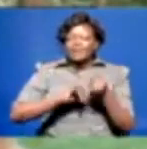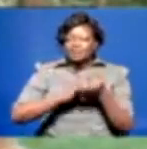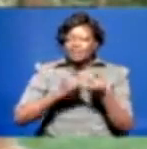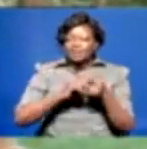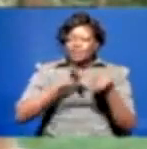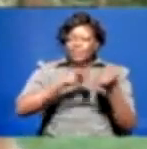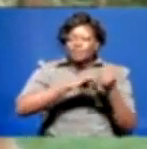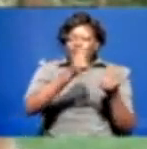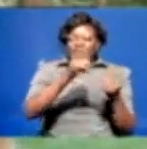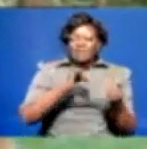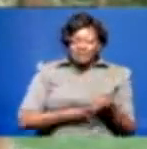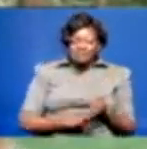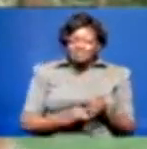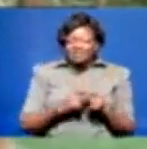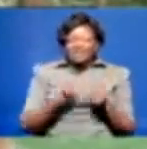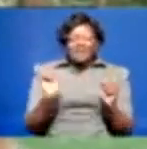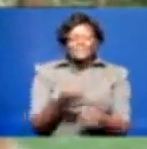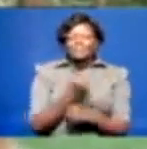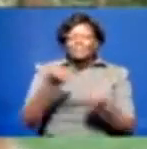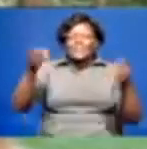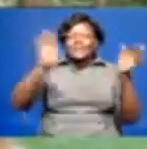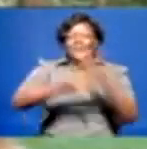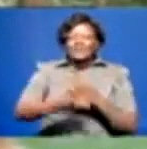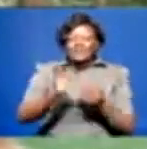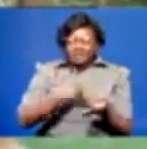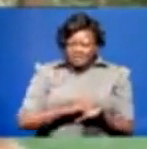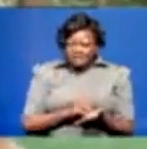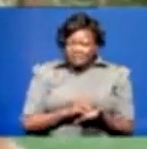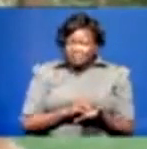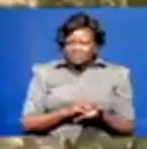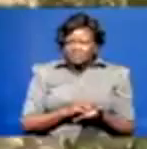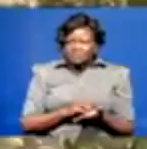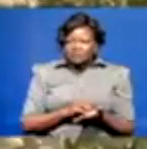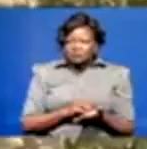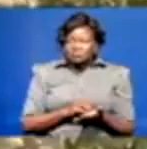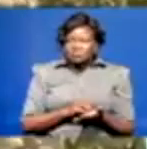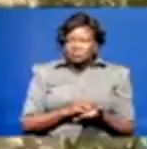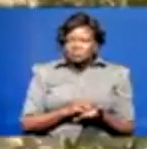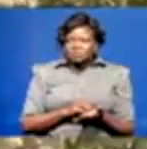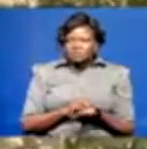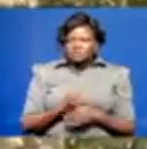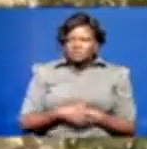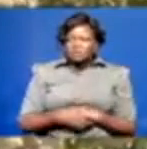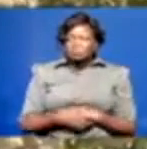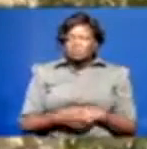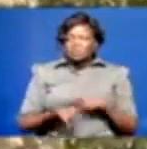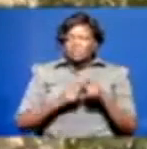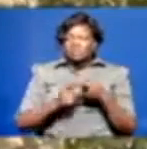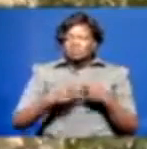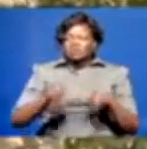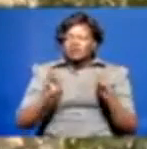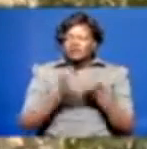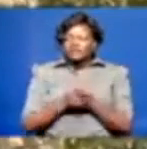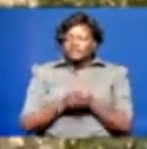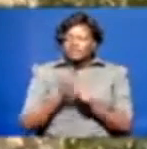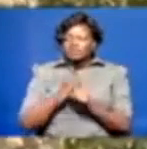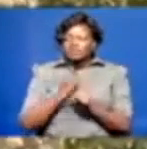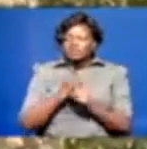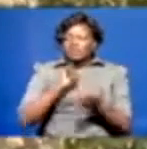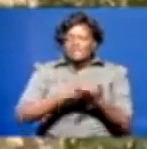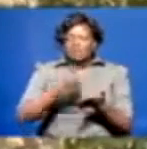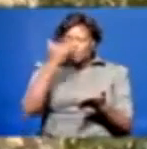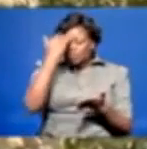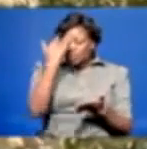mwingine, uwa uziki mume wako akifa. Alikuwa anafanya hiyo ndio